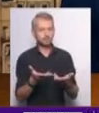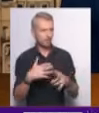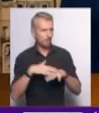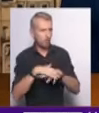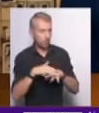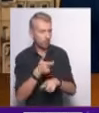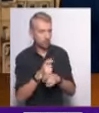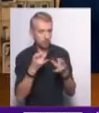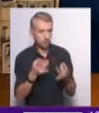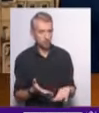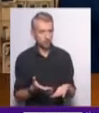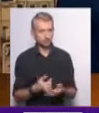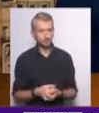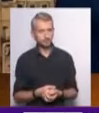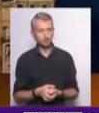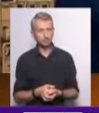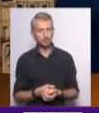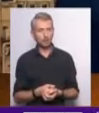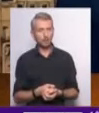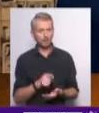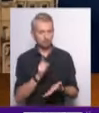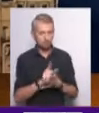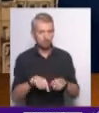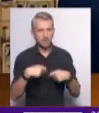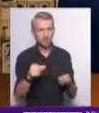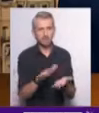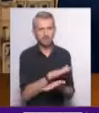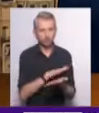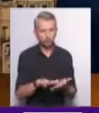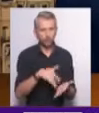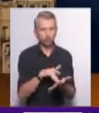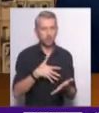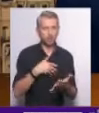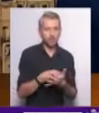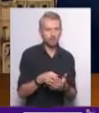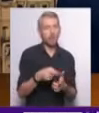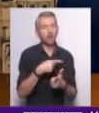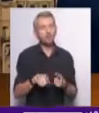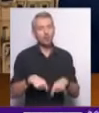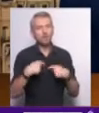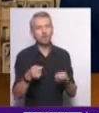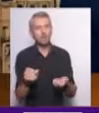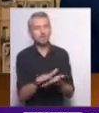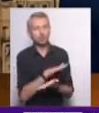враховуються дуже просто, скажімо так, передавати безкоштовно в комунальну власність або надавати